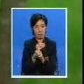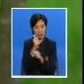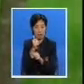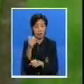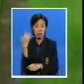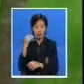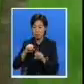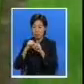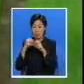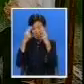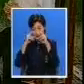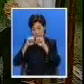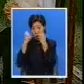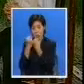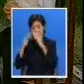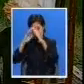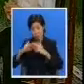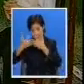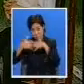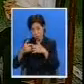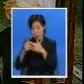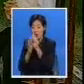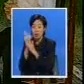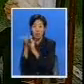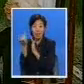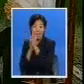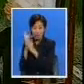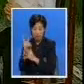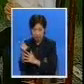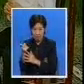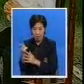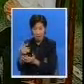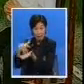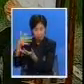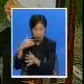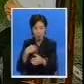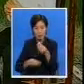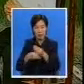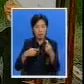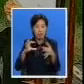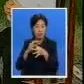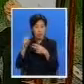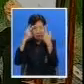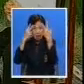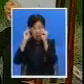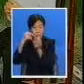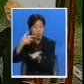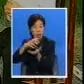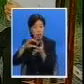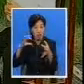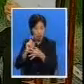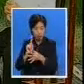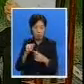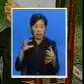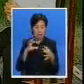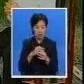งสีนิดหนึ่งนะฮะว่าในส่วนธกส.ก็มีมาตรการเสริมอย่างที่ท่านนายกอภิสิทธิ์พูดถึงก็คือโดยบริบ